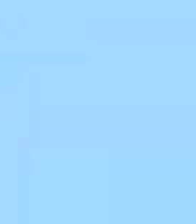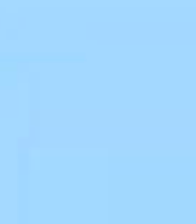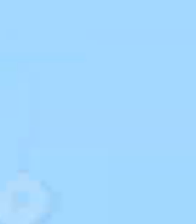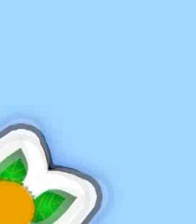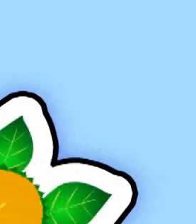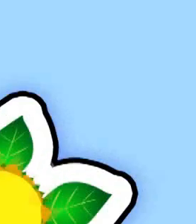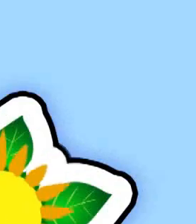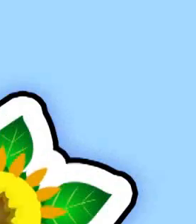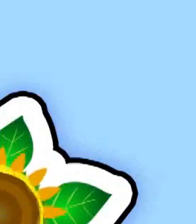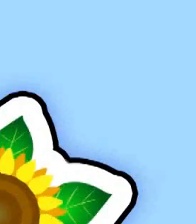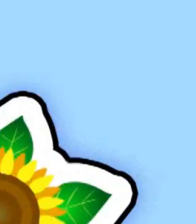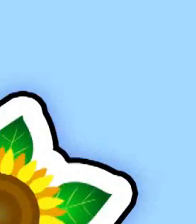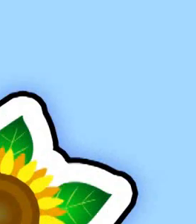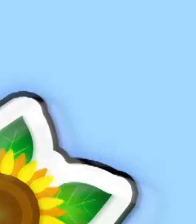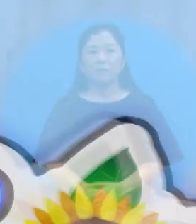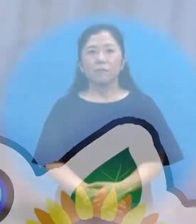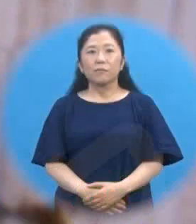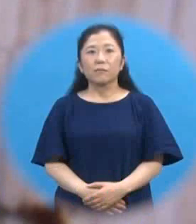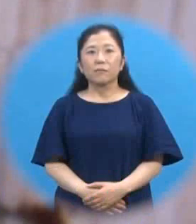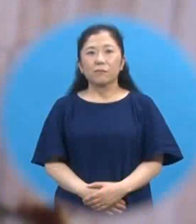辻の国広聴広報課。